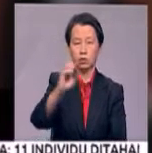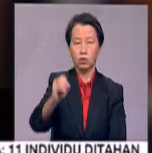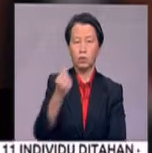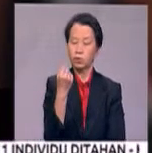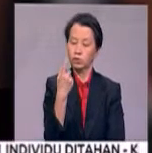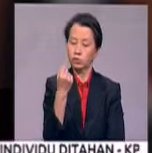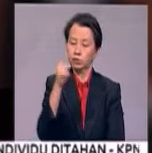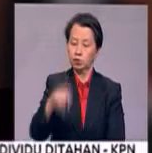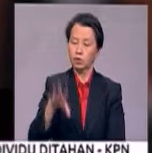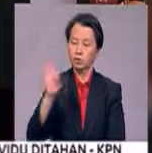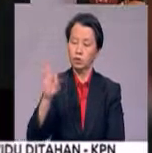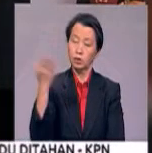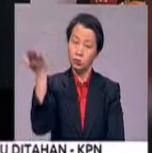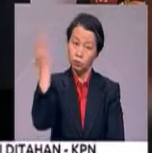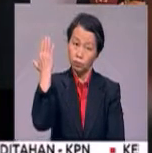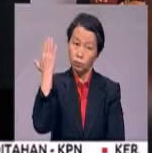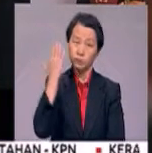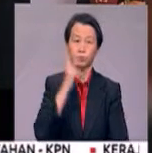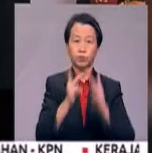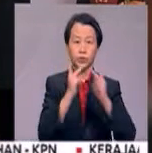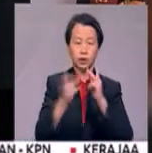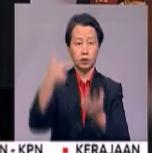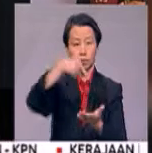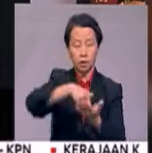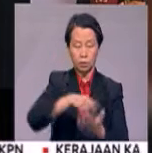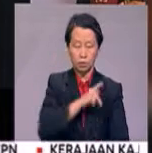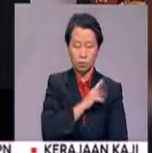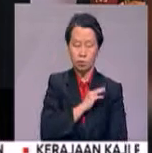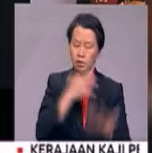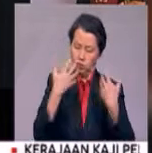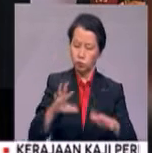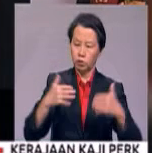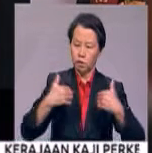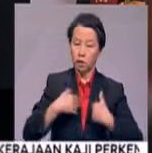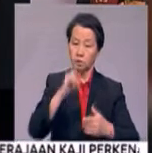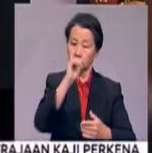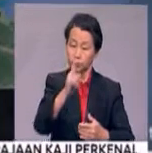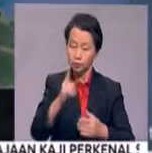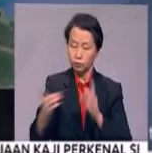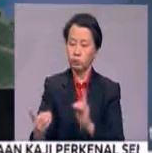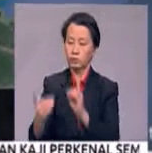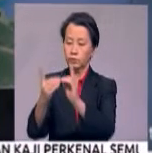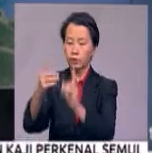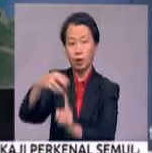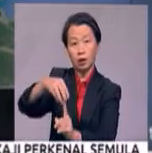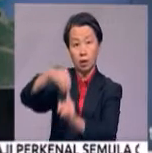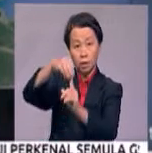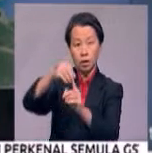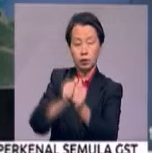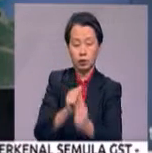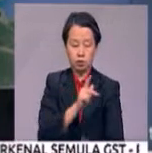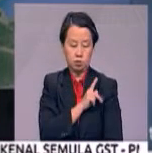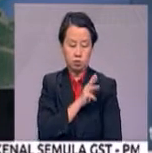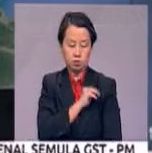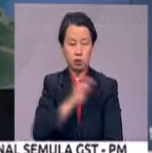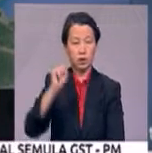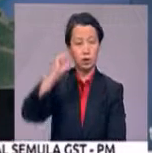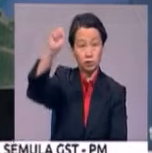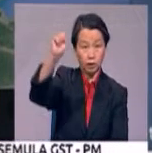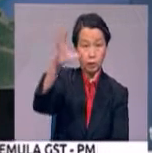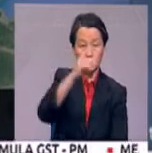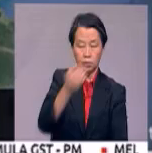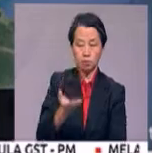11 September lalu. Tambah Baru Bian, kementeriannya sudah mengadakan satu pertemuan khas bersama Ketua Menteri Sabah